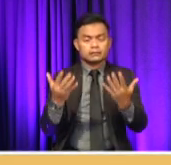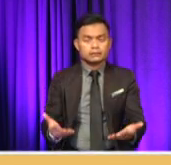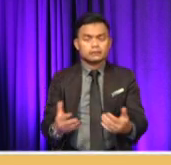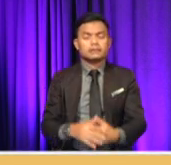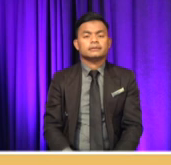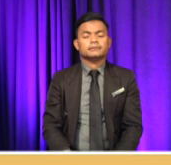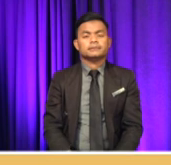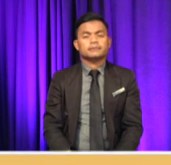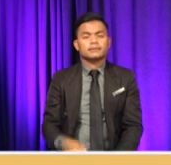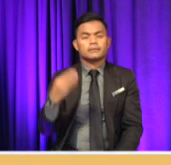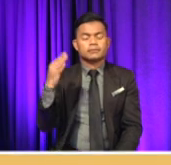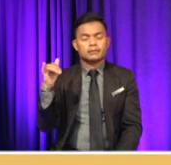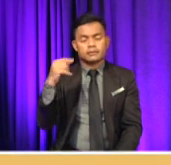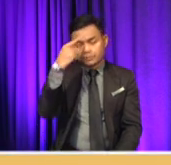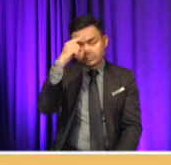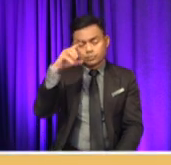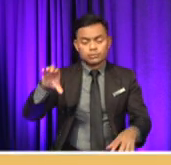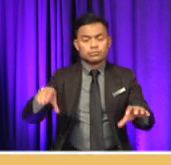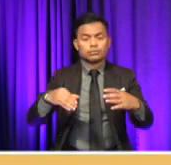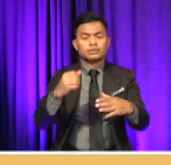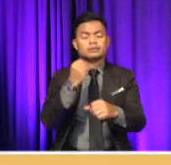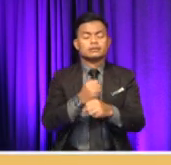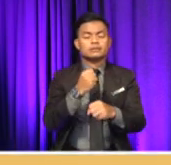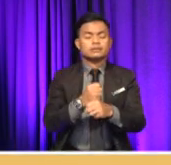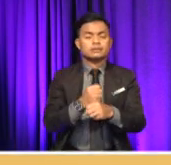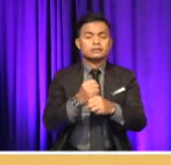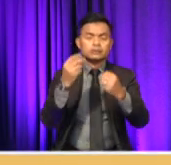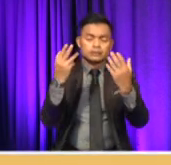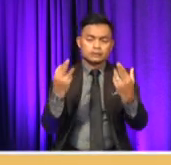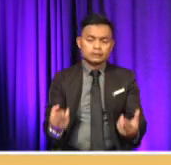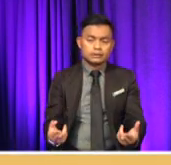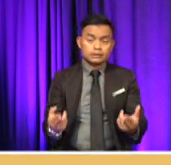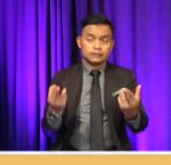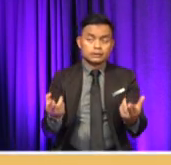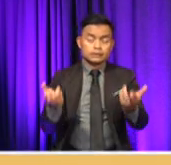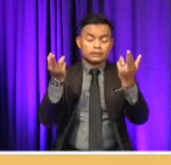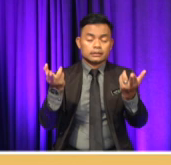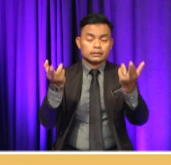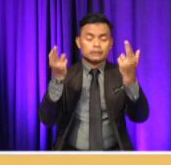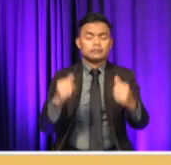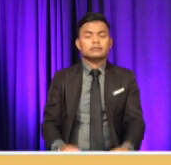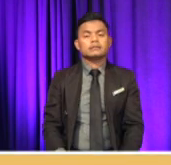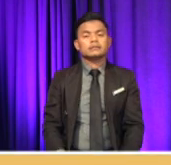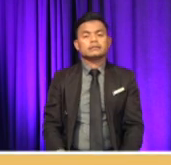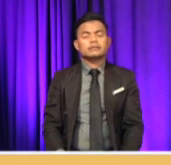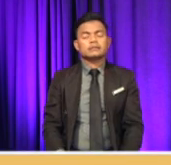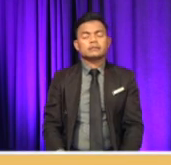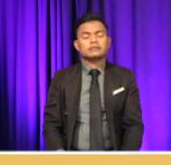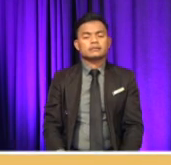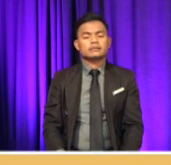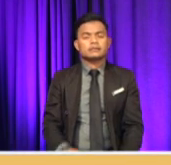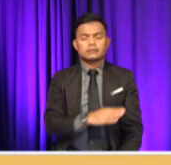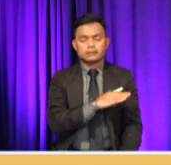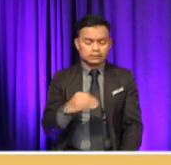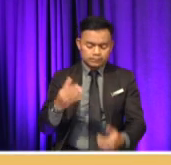buat kerja-kerjanya lah oke sistem hidrolik untuk kerja-kerja untuk kerja-kerja ringan Oke